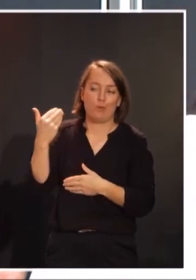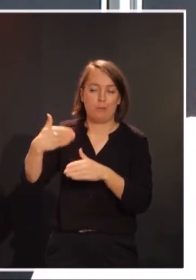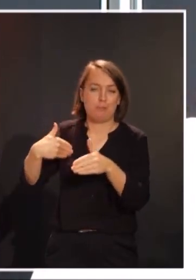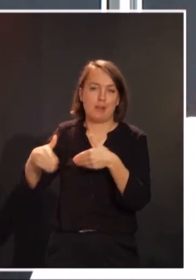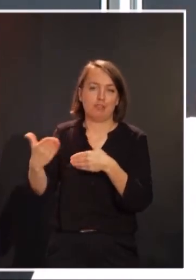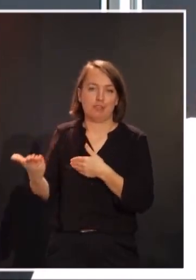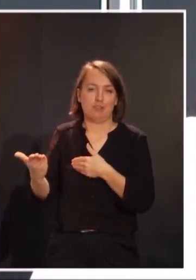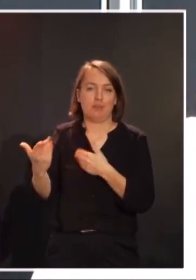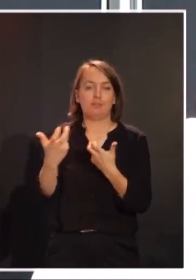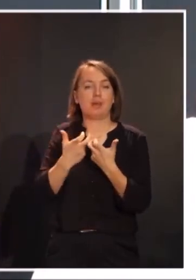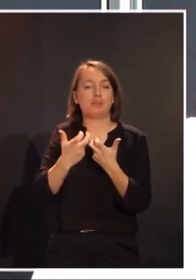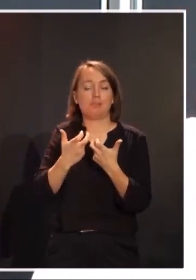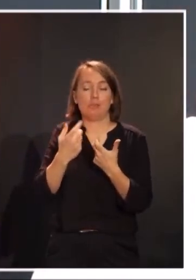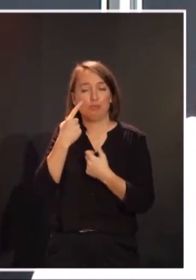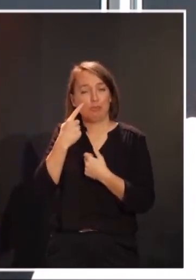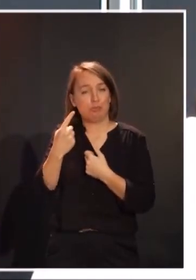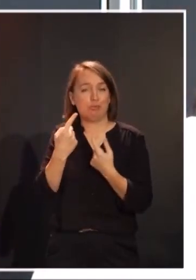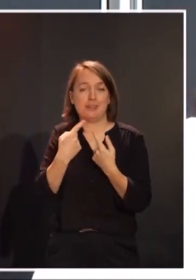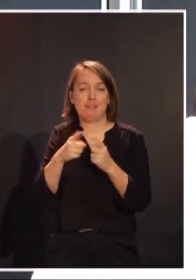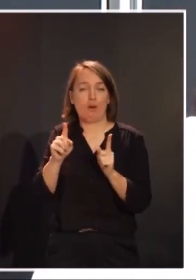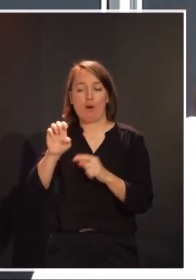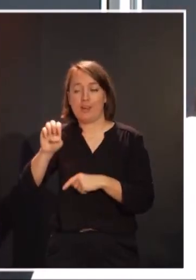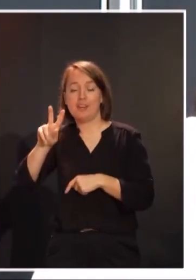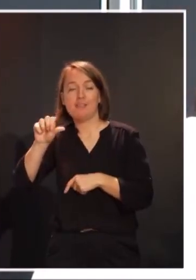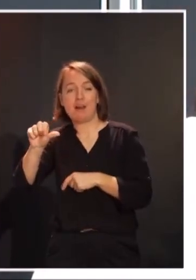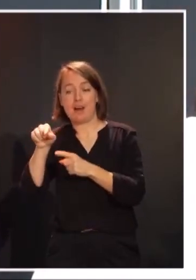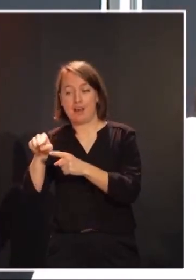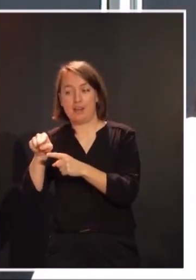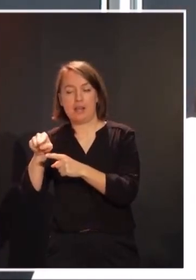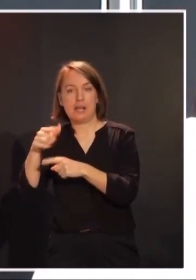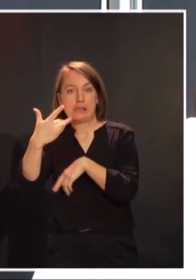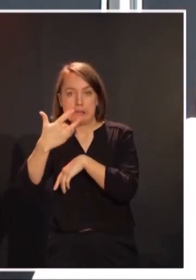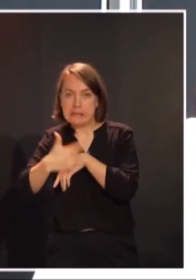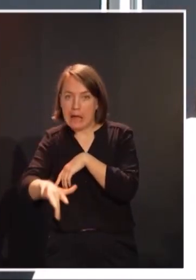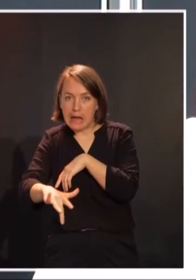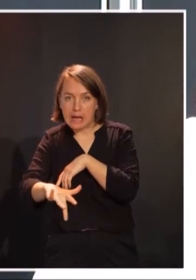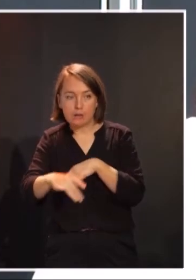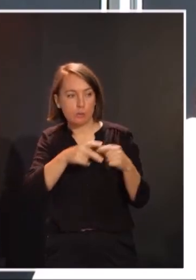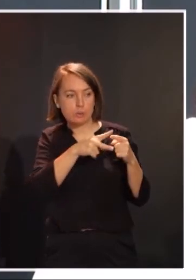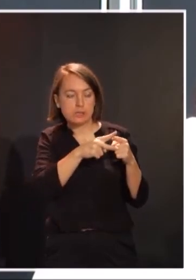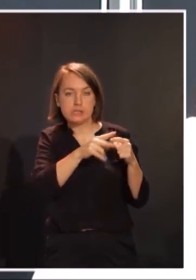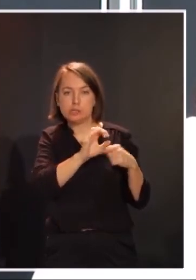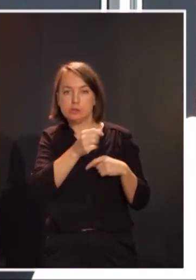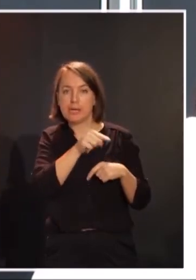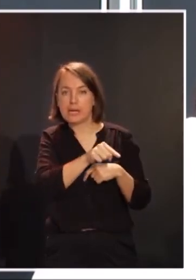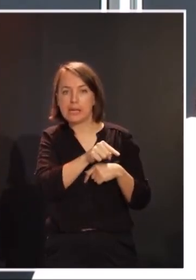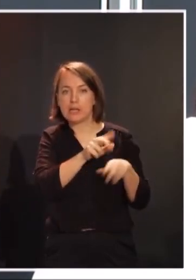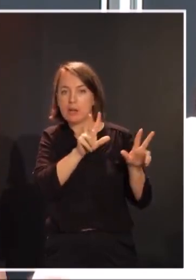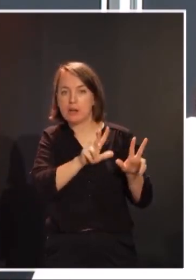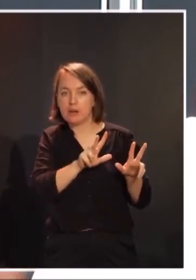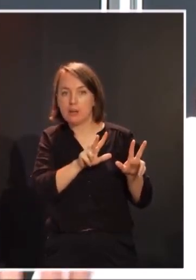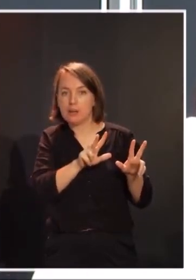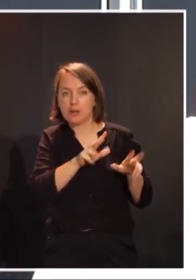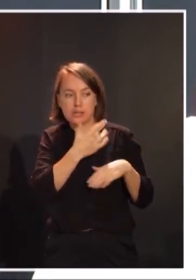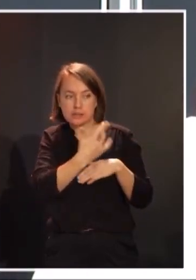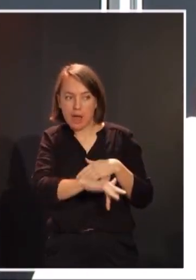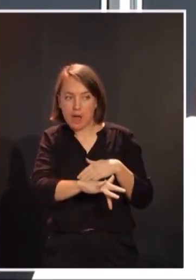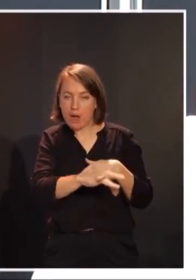Eva qui a découvert finalement l'outil numérique, l'outil informatique à 18 ans, alors